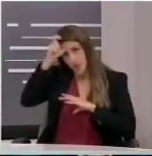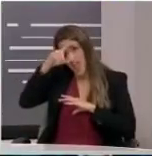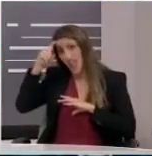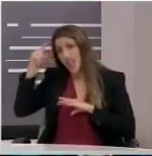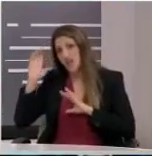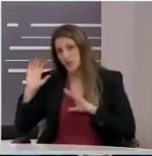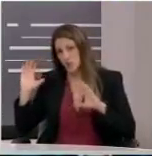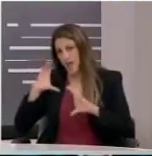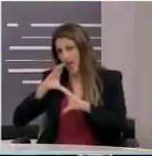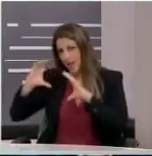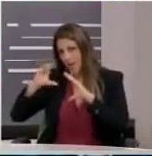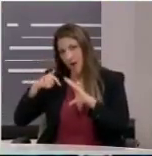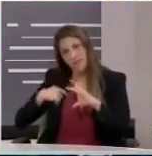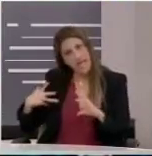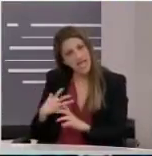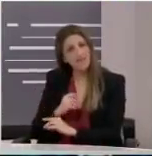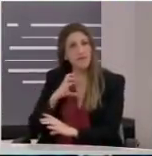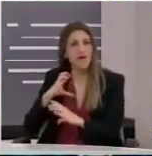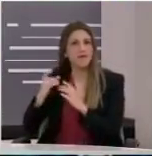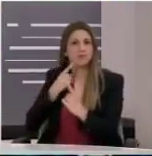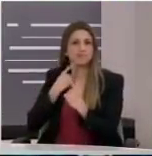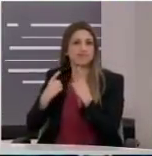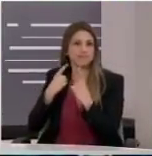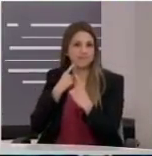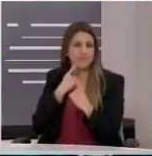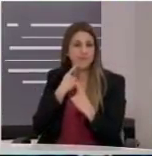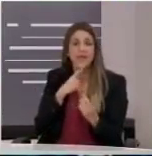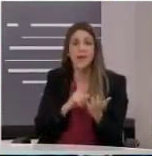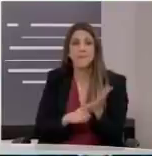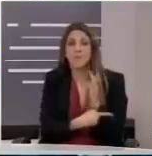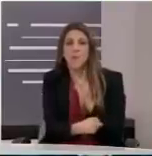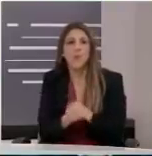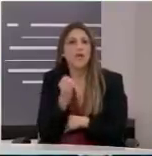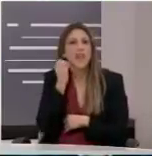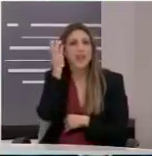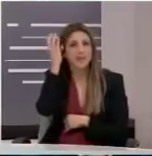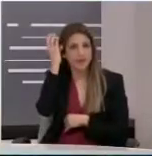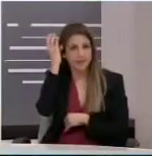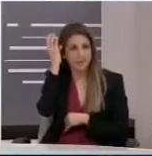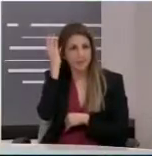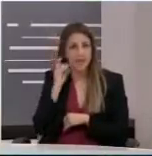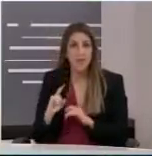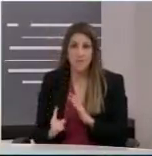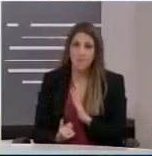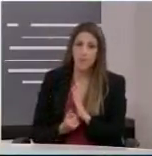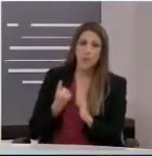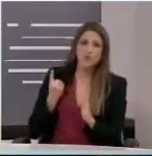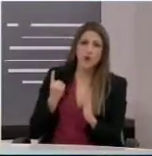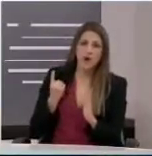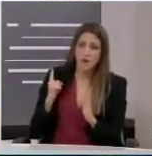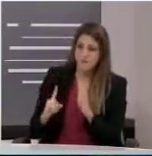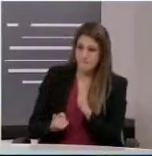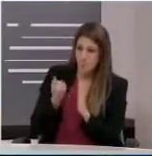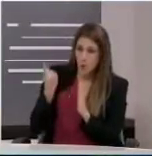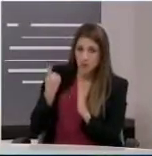Κύριε Μητσοτάκη, θέλω να θυμίσω στο σώμα και κυρίες και κύριοι βουλευτές ότι δεν είναι η πρώτη φορά που